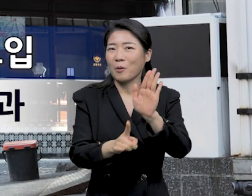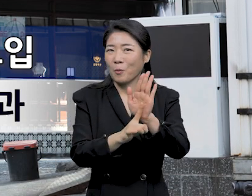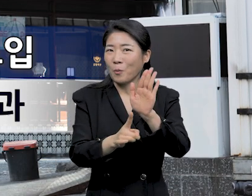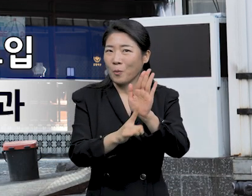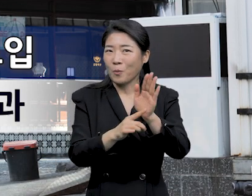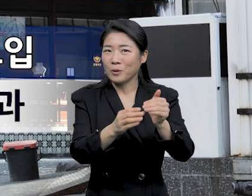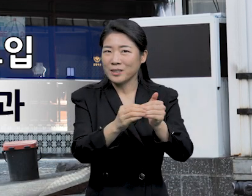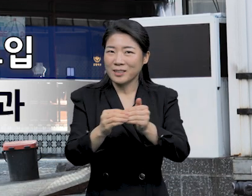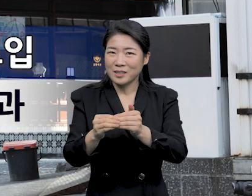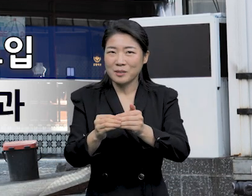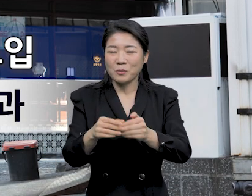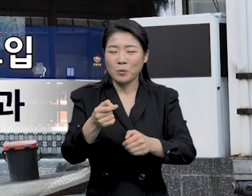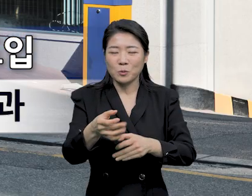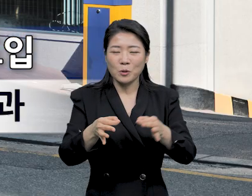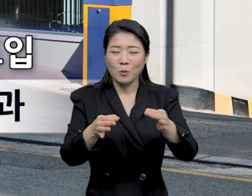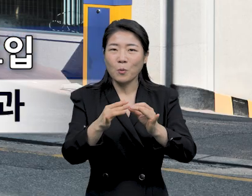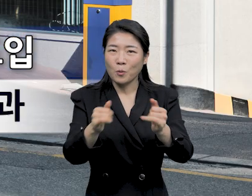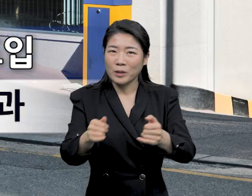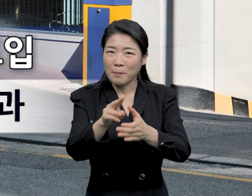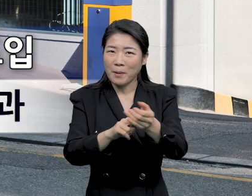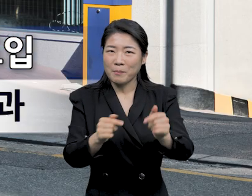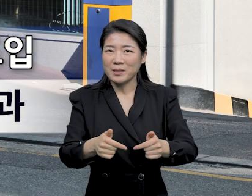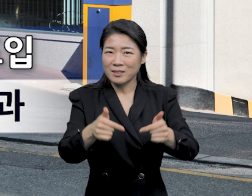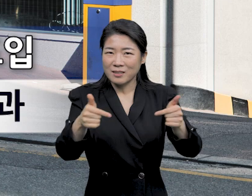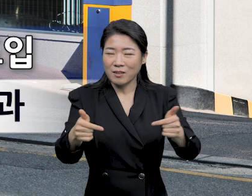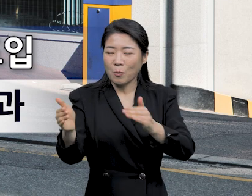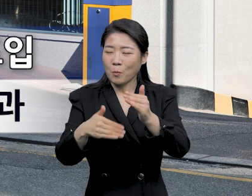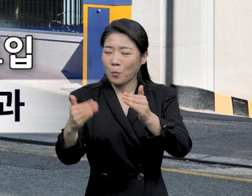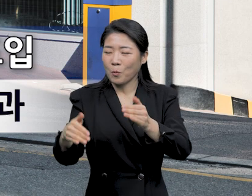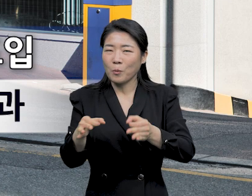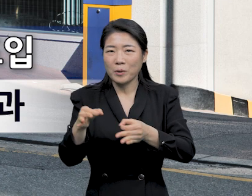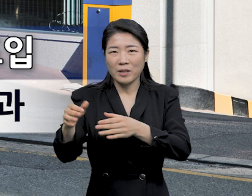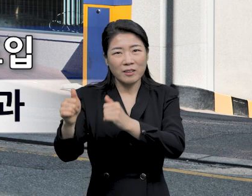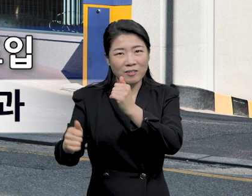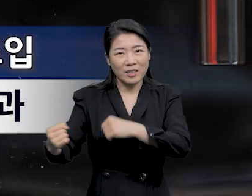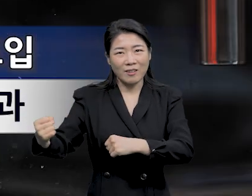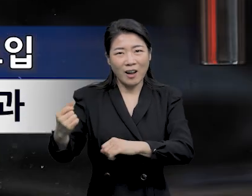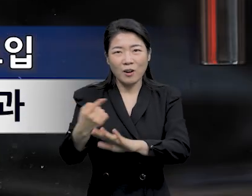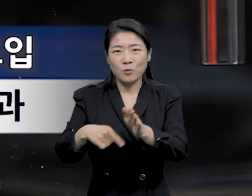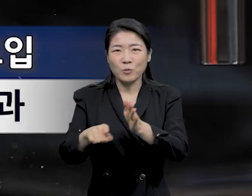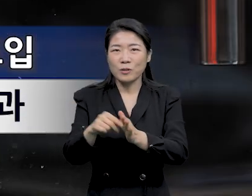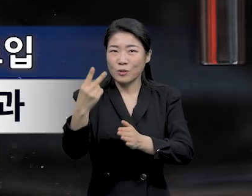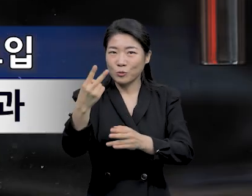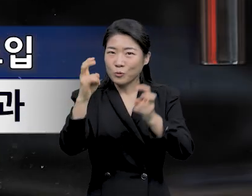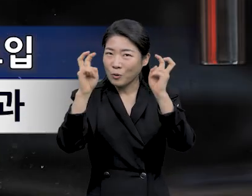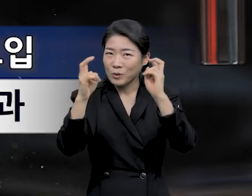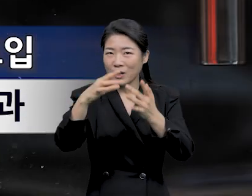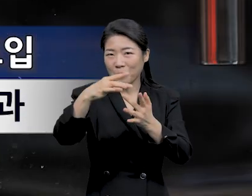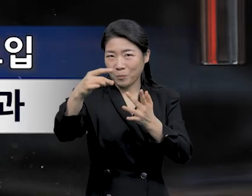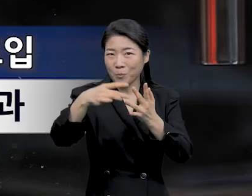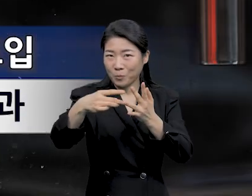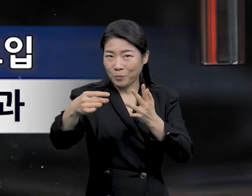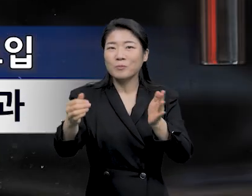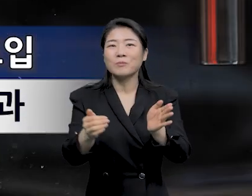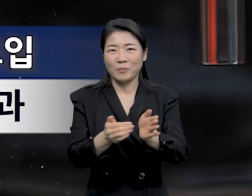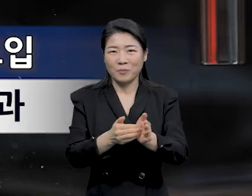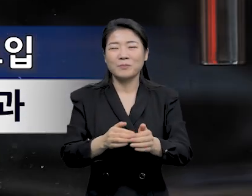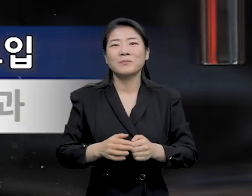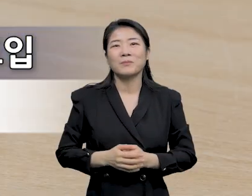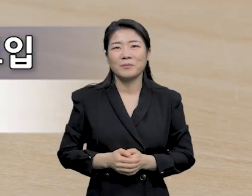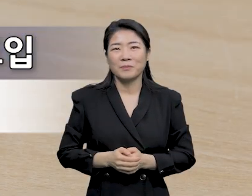공모를 진행했으며 소상공인 매출 증대와 공공배달앱 경쟁력 강화를 위해 두 개 운영사를